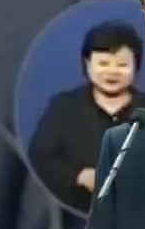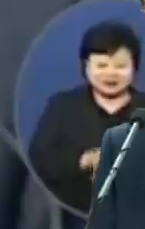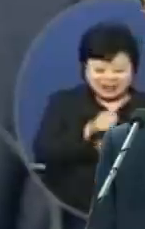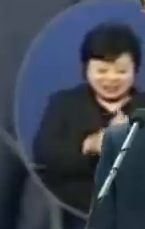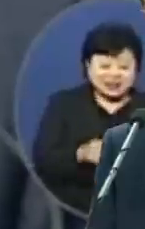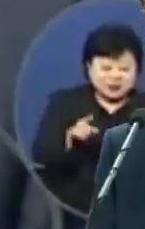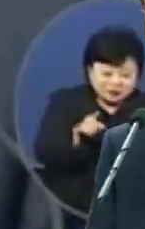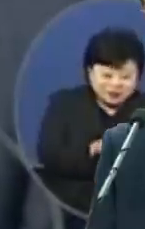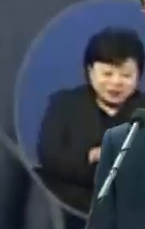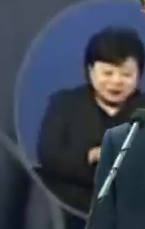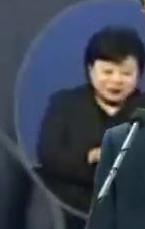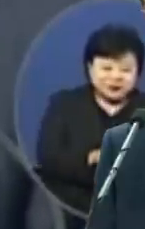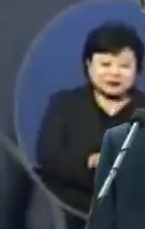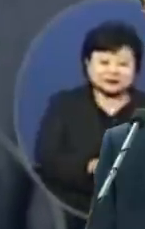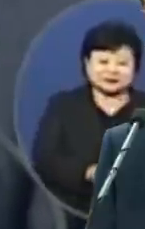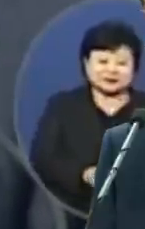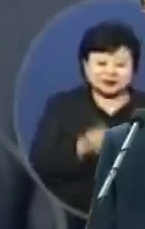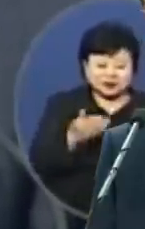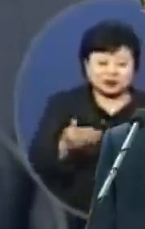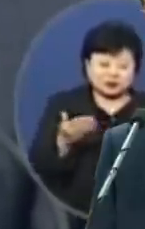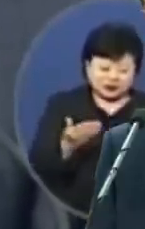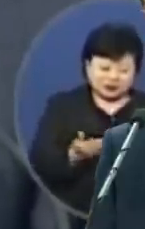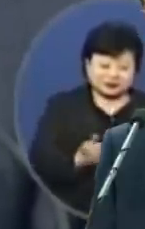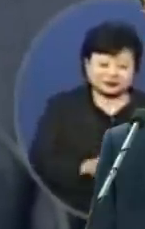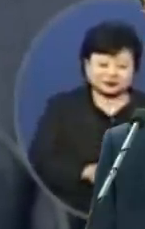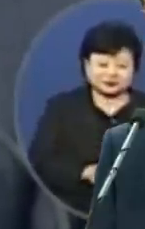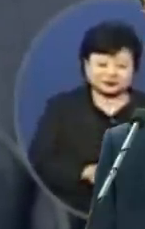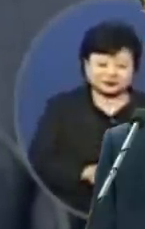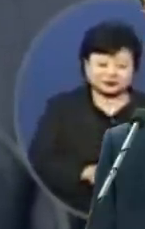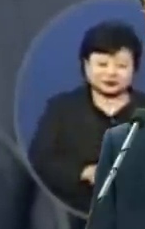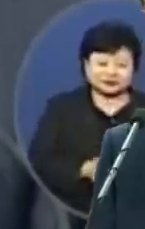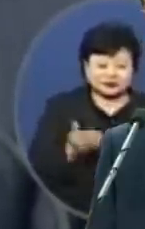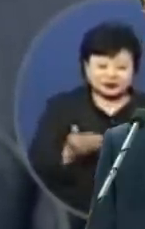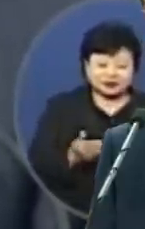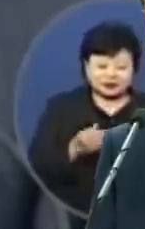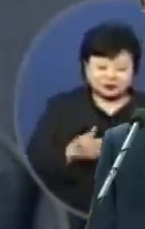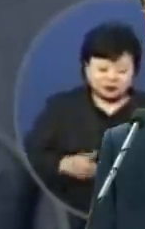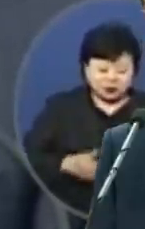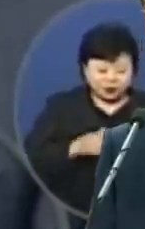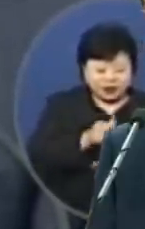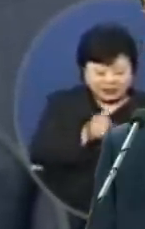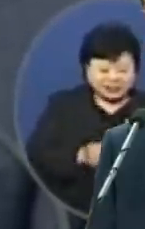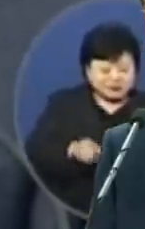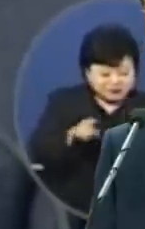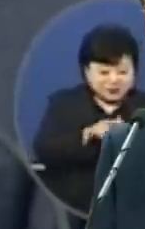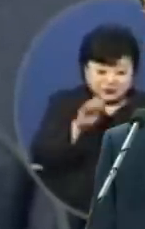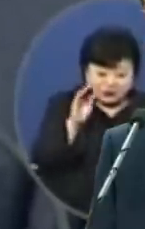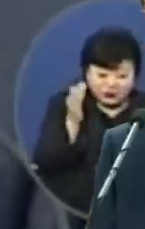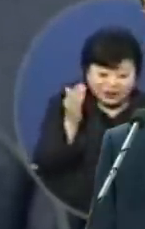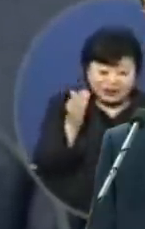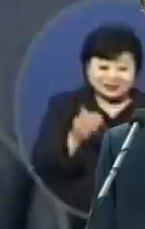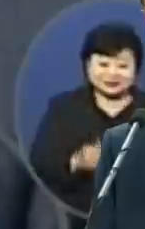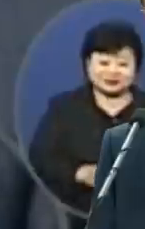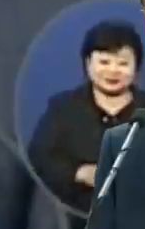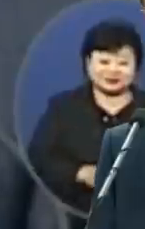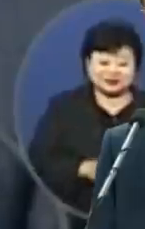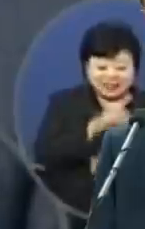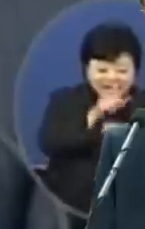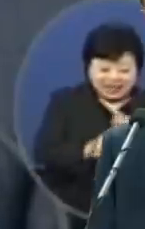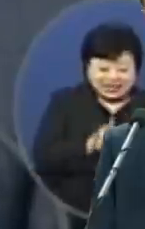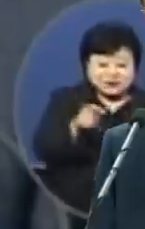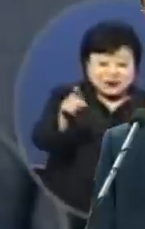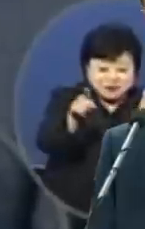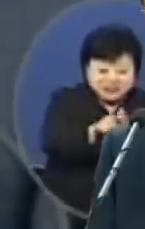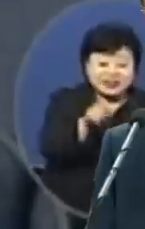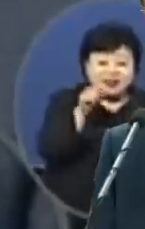하나님을 믿는 것이 여러분의 일인 것입니다. 여러분이 일하게 만들어진 거 아닙니다. 하나님을 믿어야 돼요. 한번 따라 말해보시죠. 하나님을 믿는